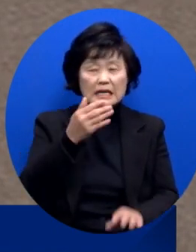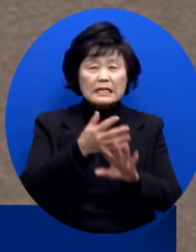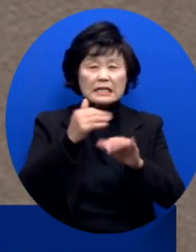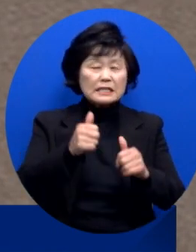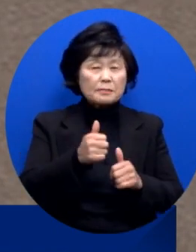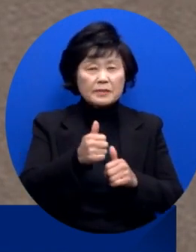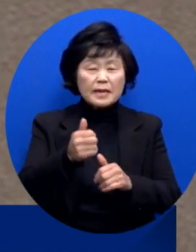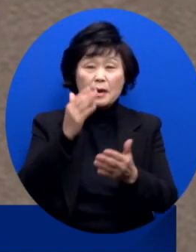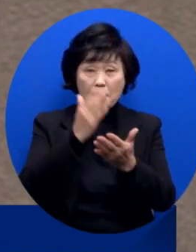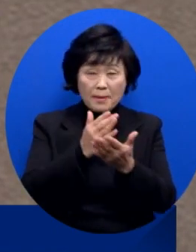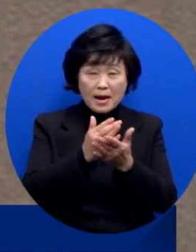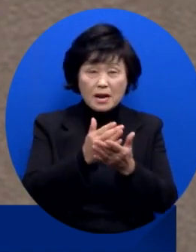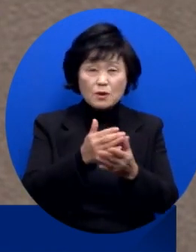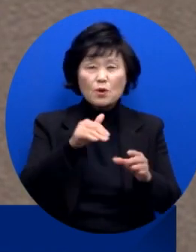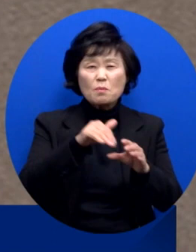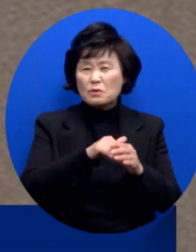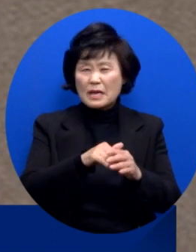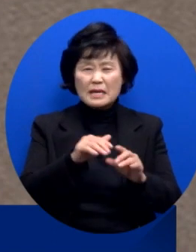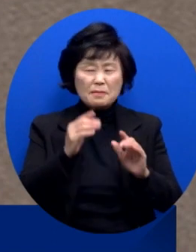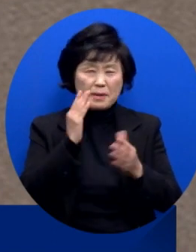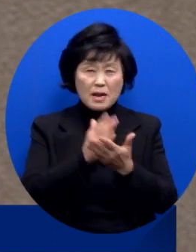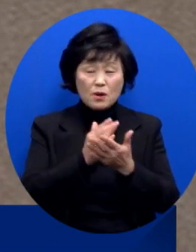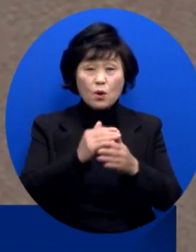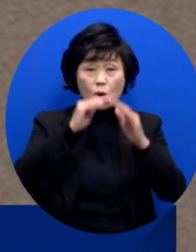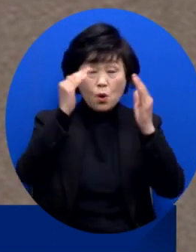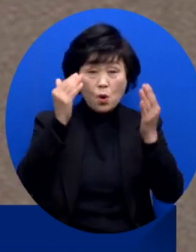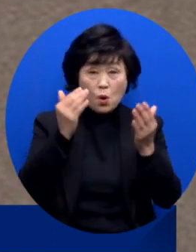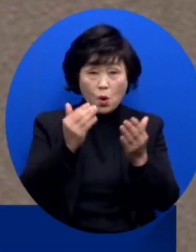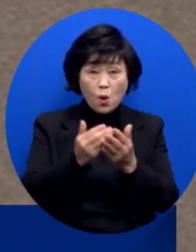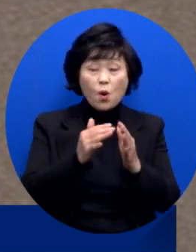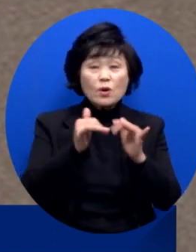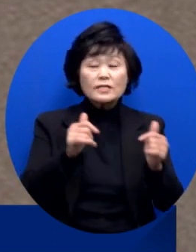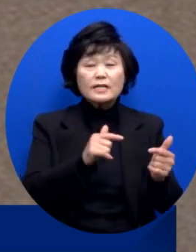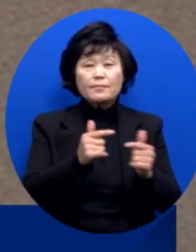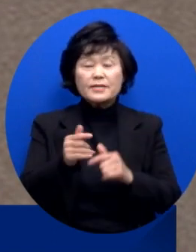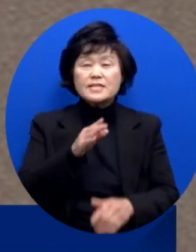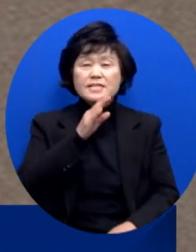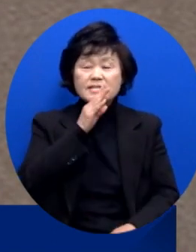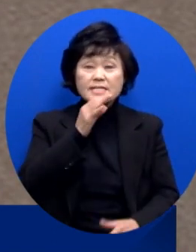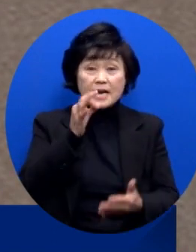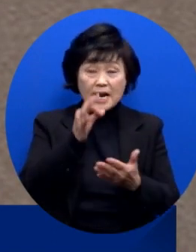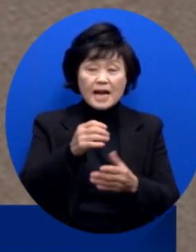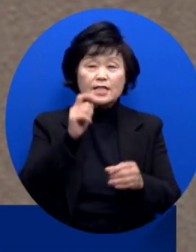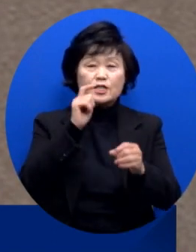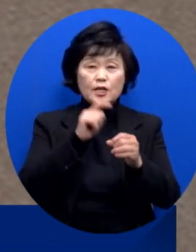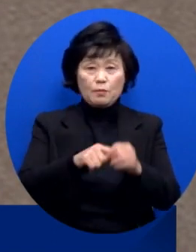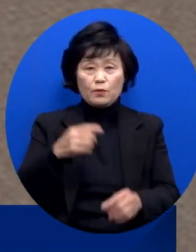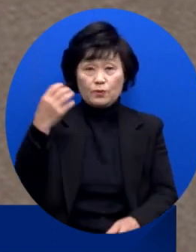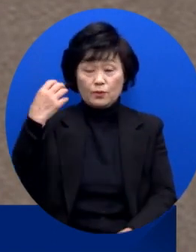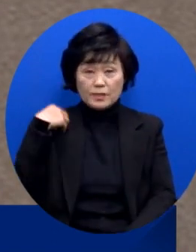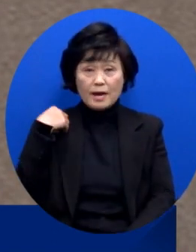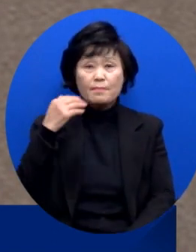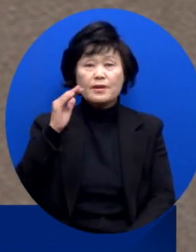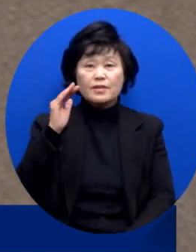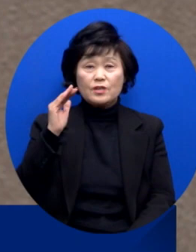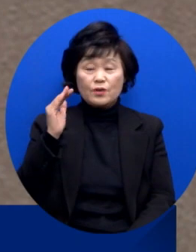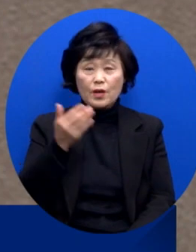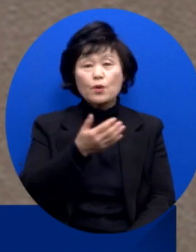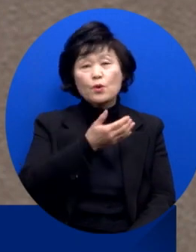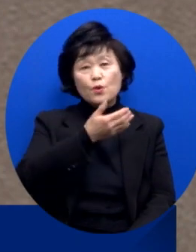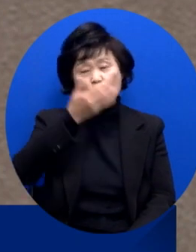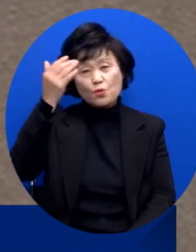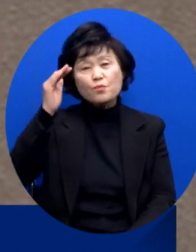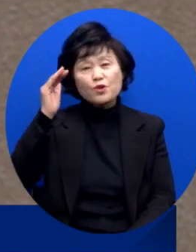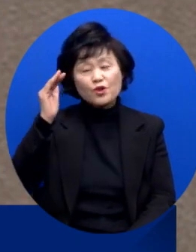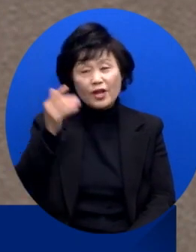문명이 아니고 문화가 아니고 온 인류의 진정한 가치가 되고 목적이 되고 사명이 되며 꿈이 되는